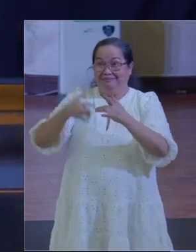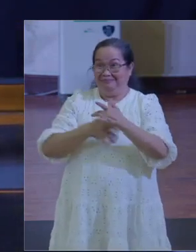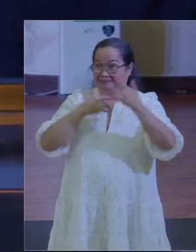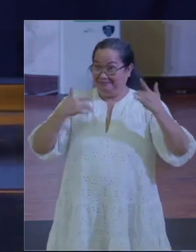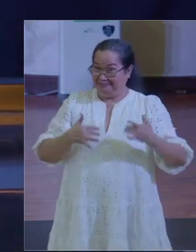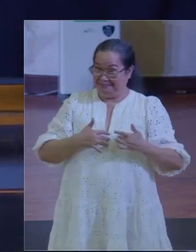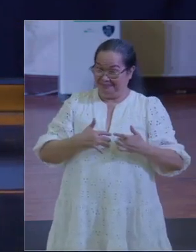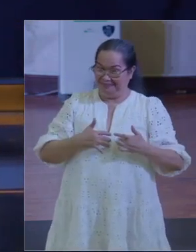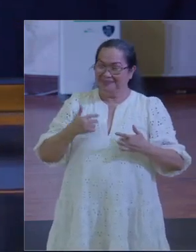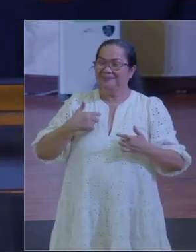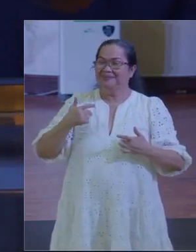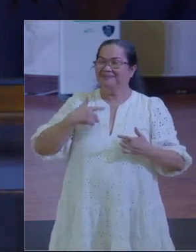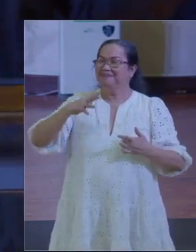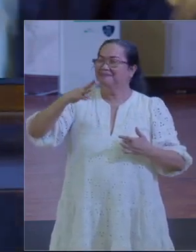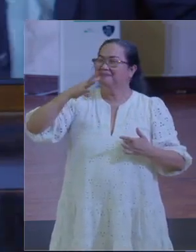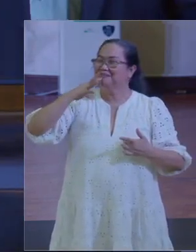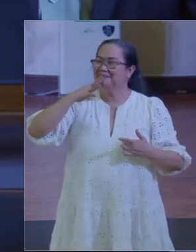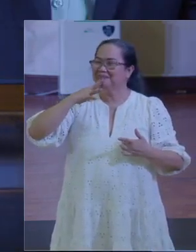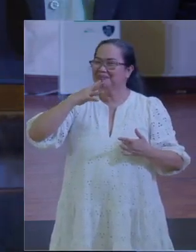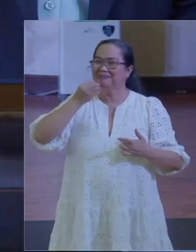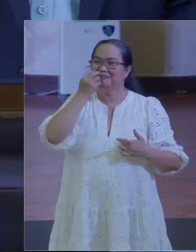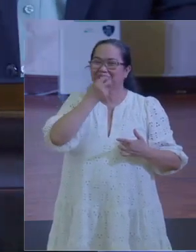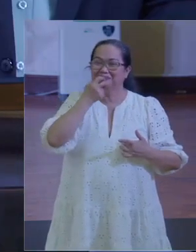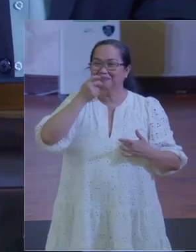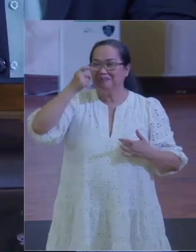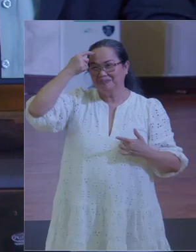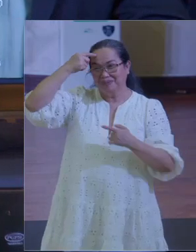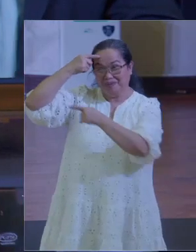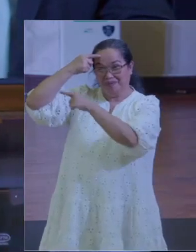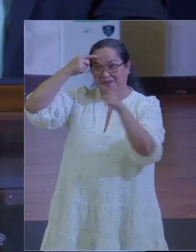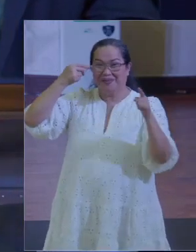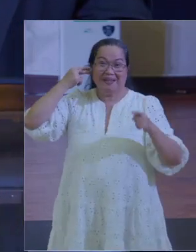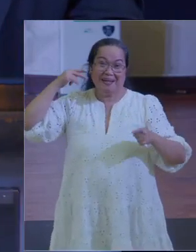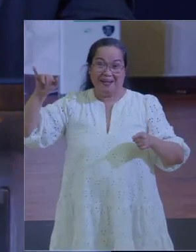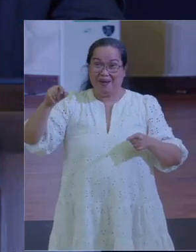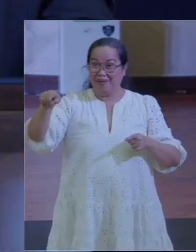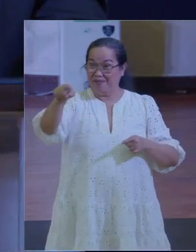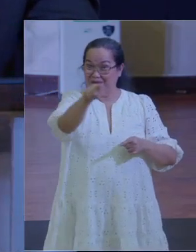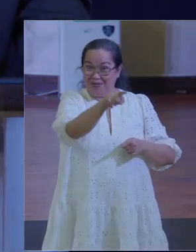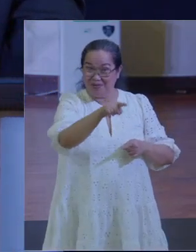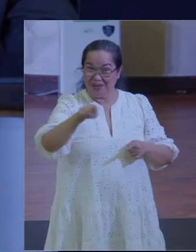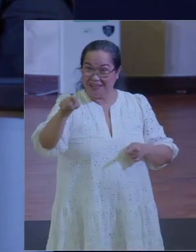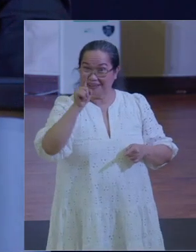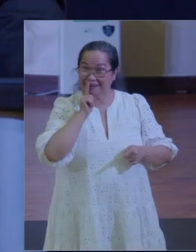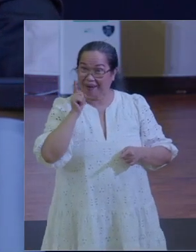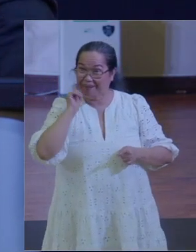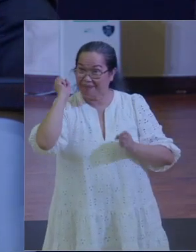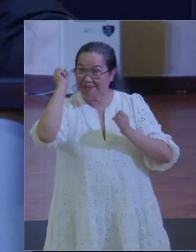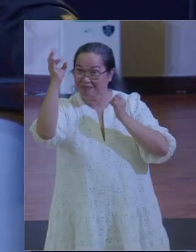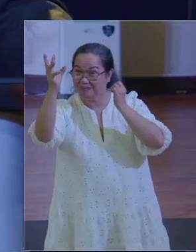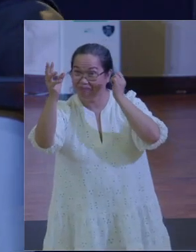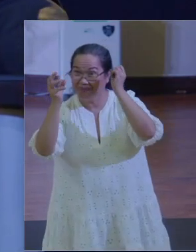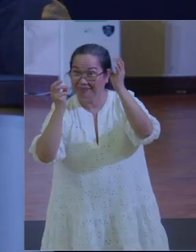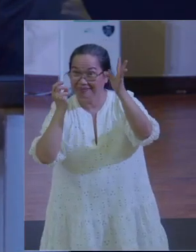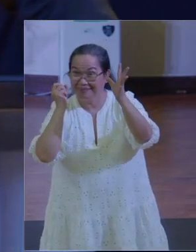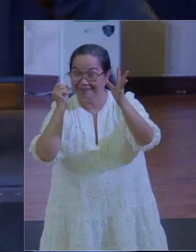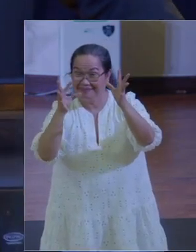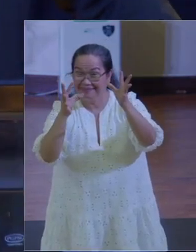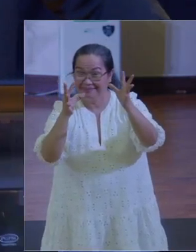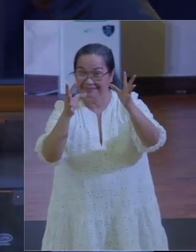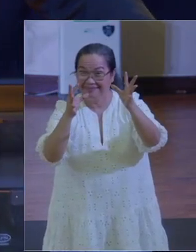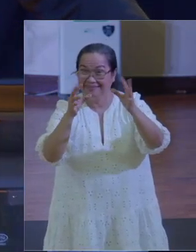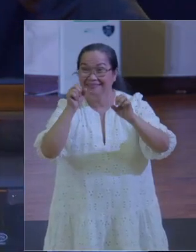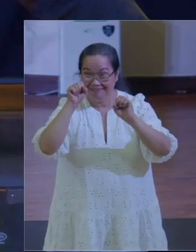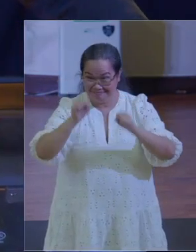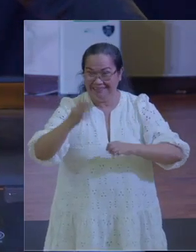ay nagsasalita ang kanyang bibig. From out of the abundance of the heart, the mouth speaks. Pwede kang magpanggap.